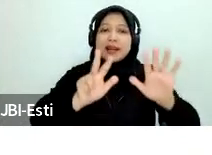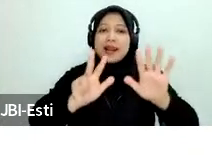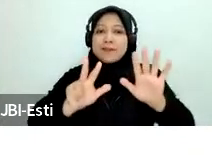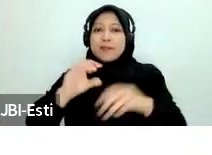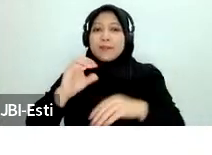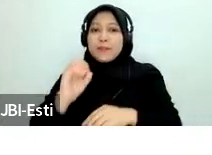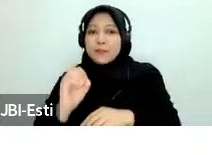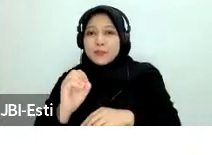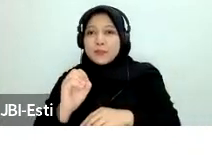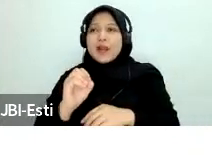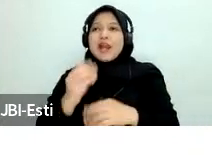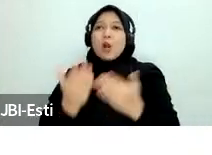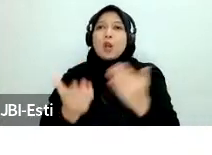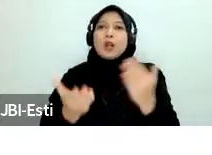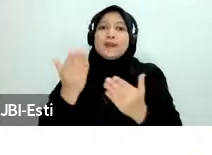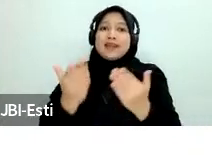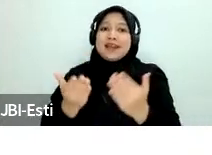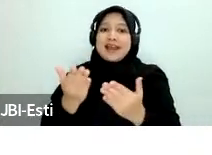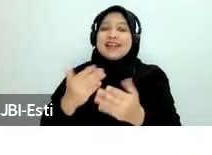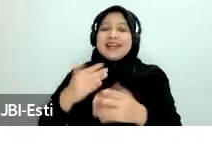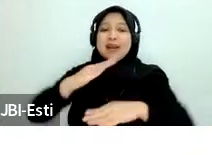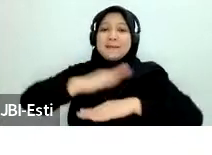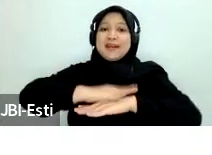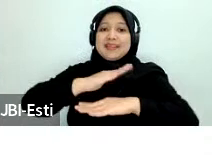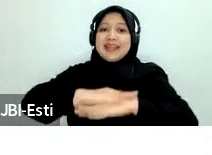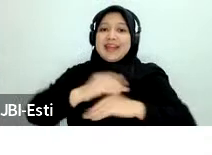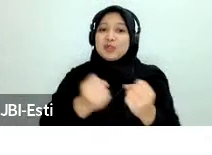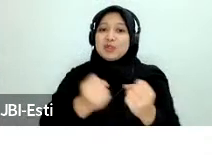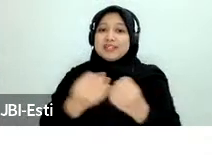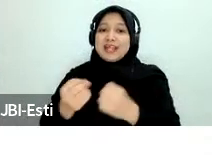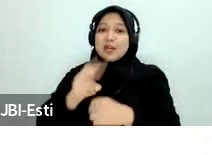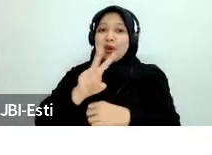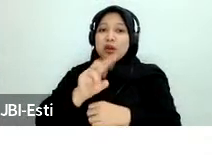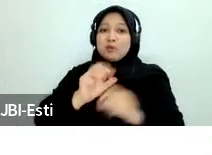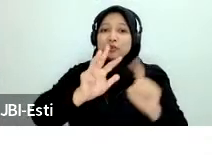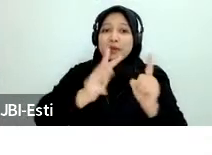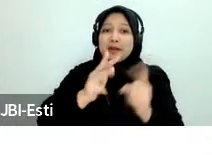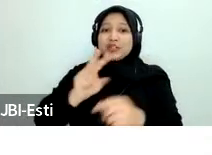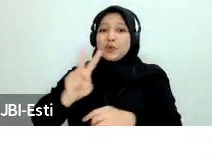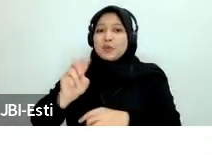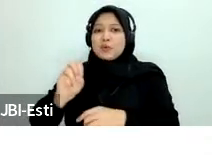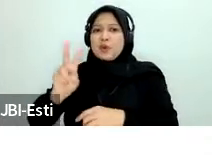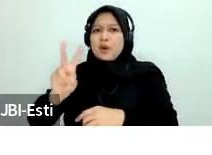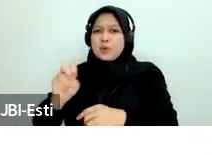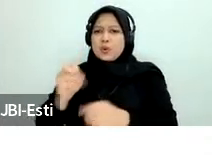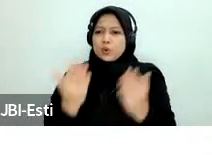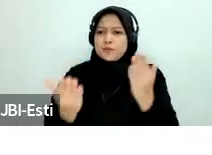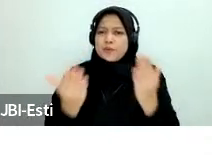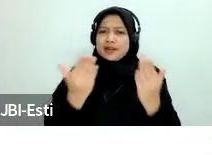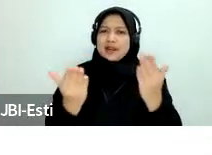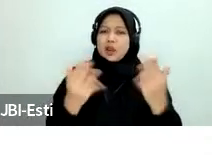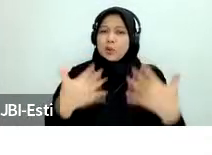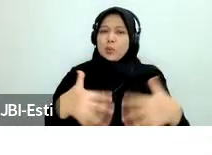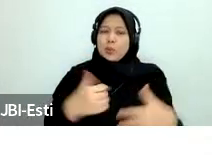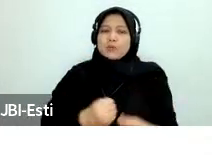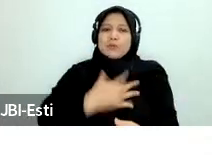berita digital di tahun 2019-2020 kita akan terkejut karena